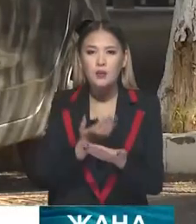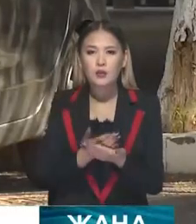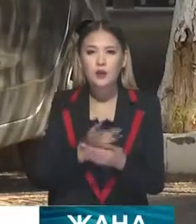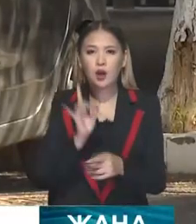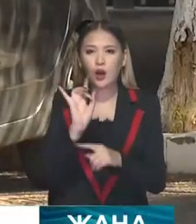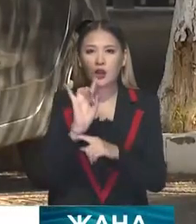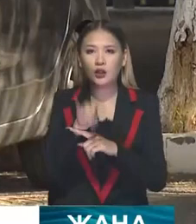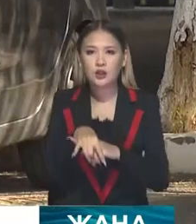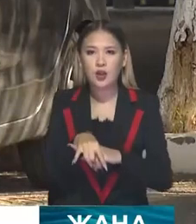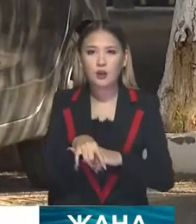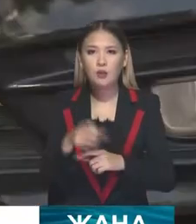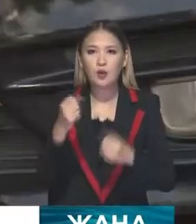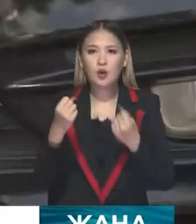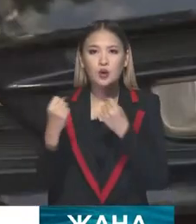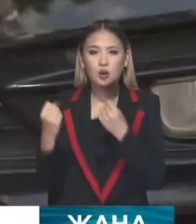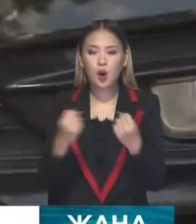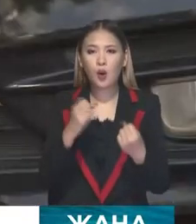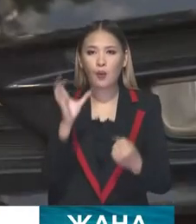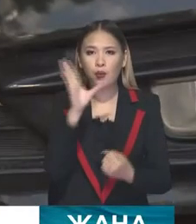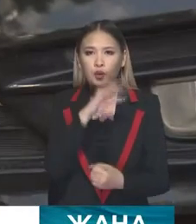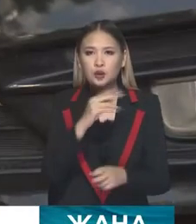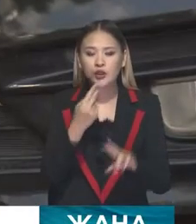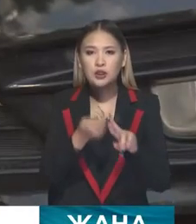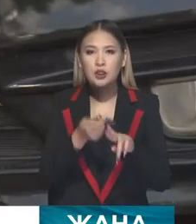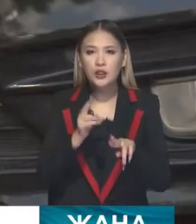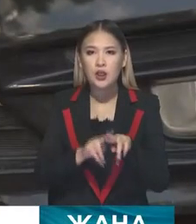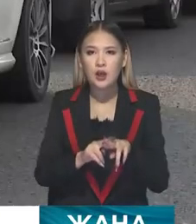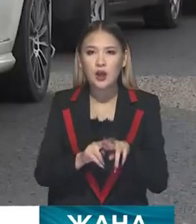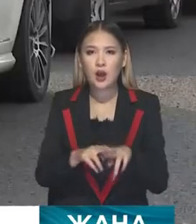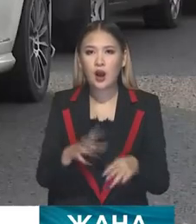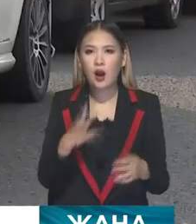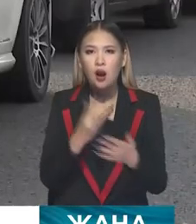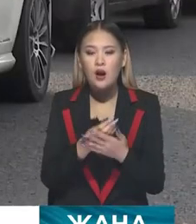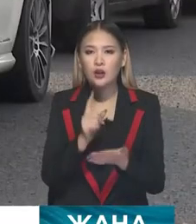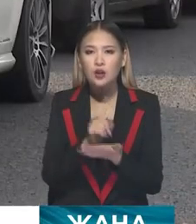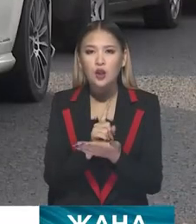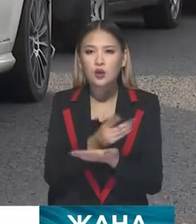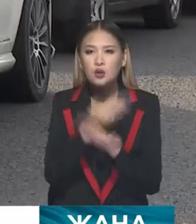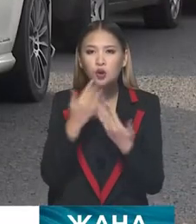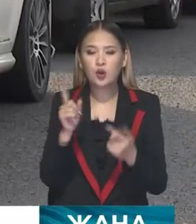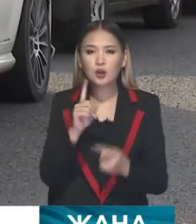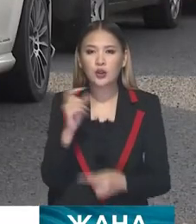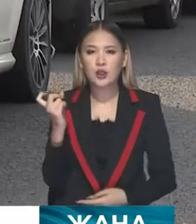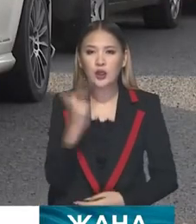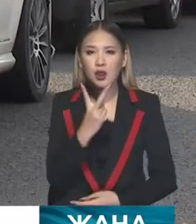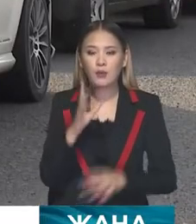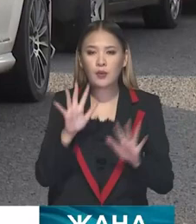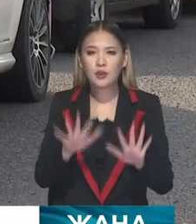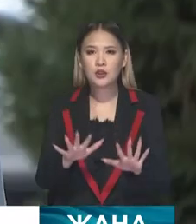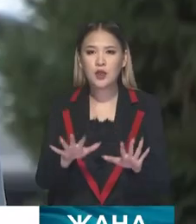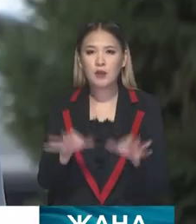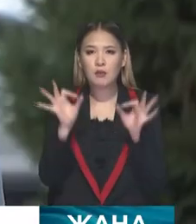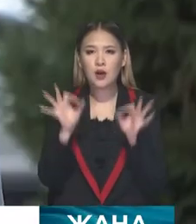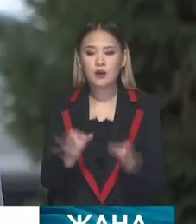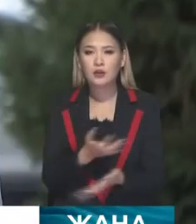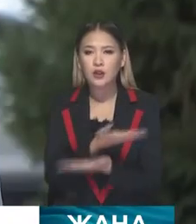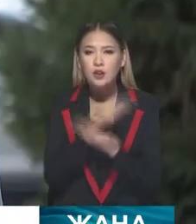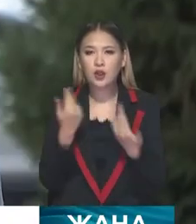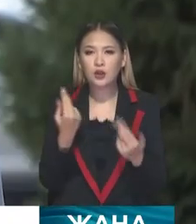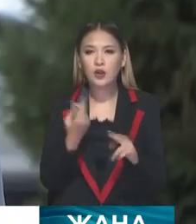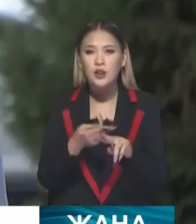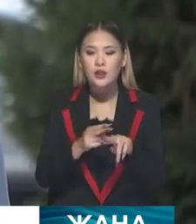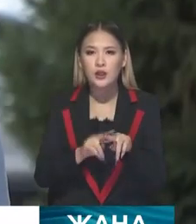алдап осындай мініп жүрген болуы да мүмкін. Ол мысалы ешқандай салық төлемесе, бұл екі ортада әділеттілік принципі де сақталмайды. Бір